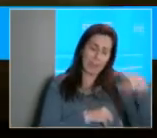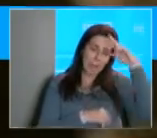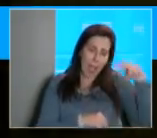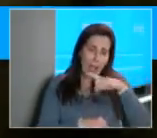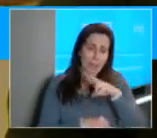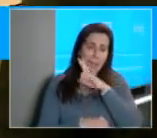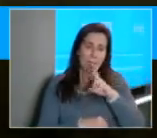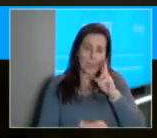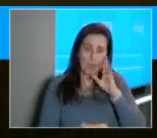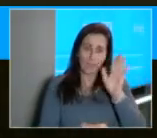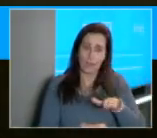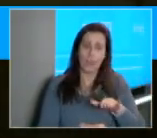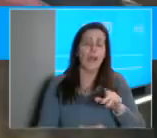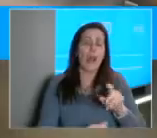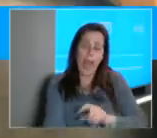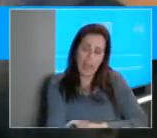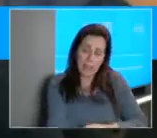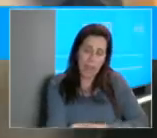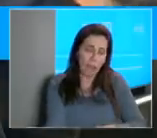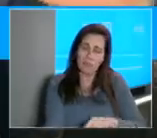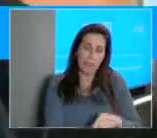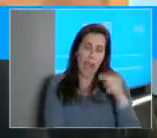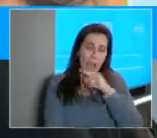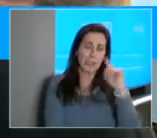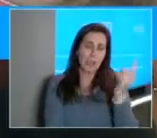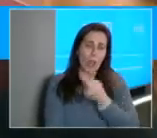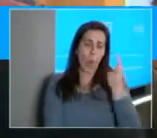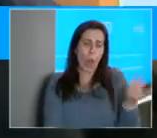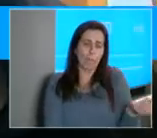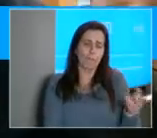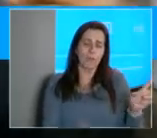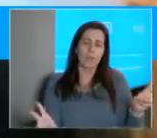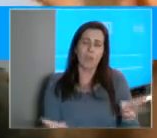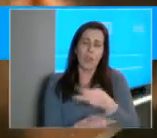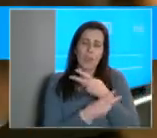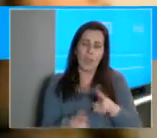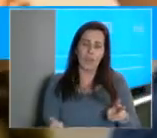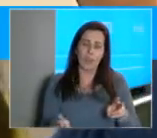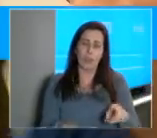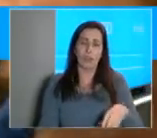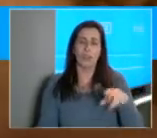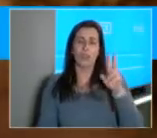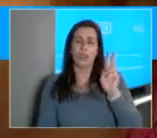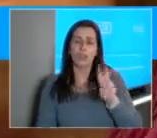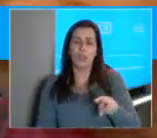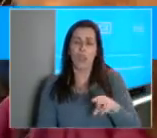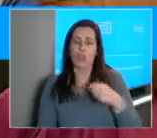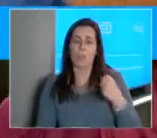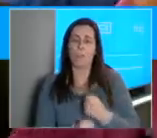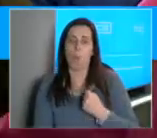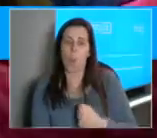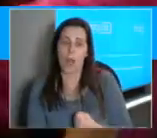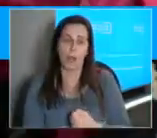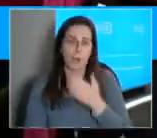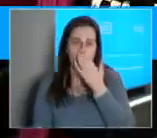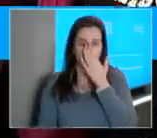ולצבע של אדם יש צבע אחד שהוא אדום לכולם. אי אפשר כל פעם שיש איזושהי פעולה